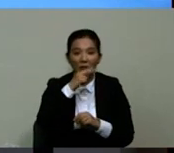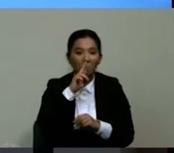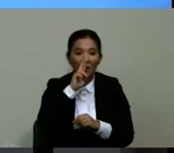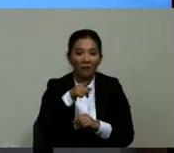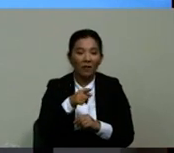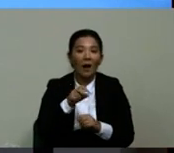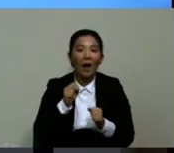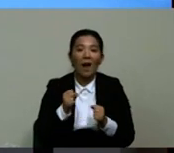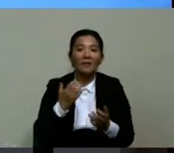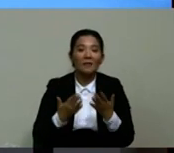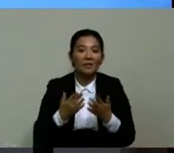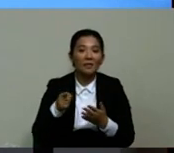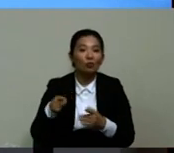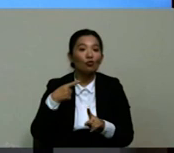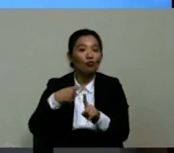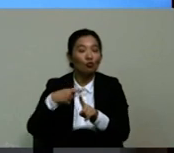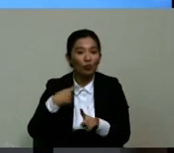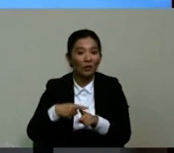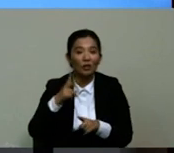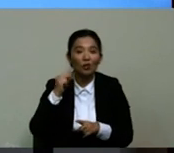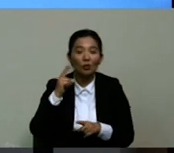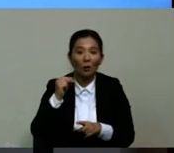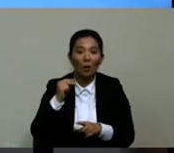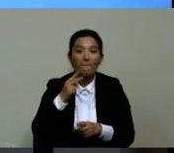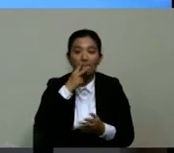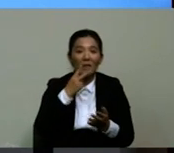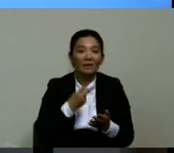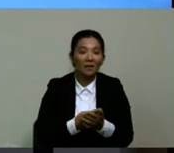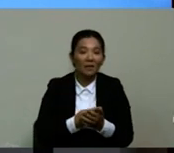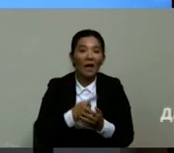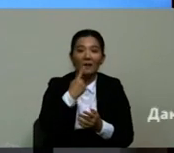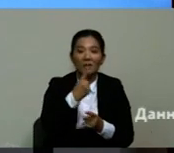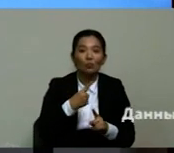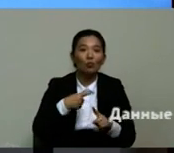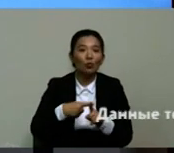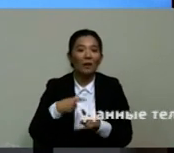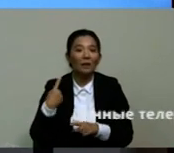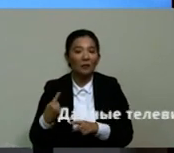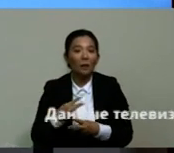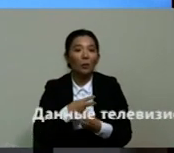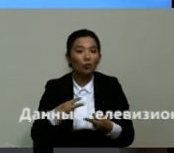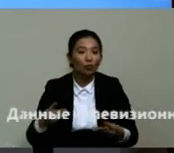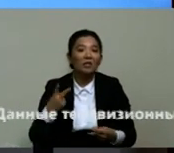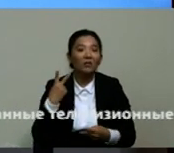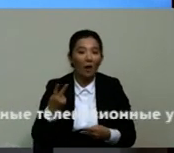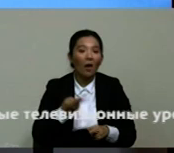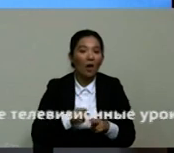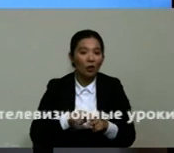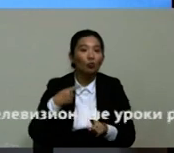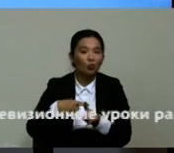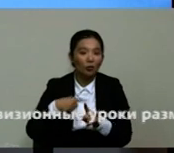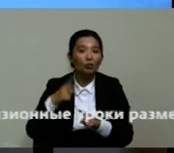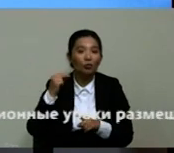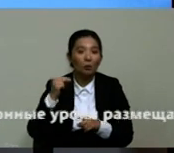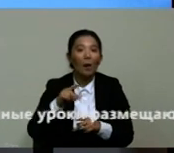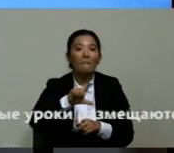А здесь, если четное, давайте посмотрим, 1 плюс 1, получилось 2 четные, то плитка